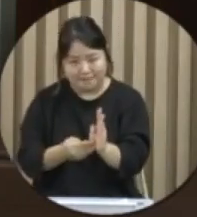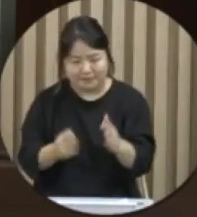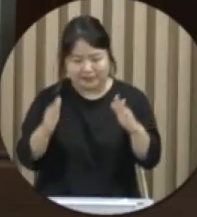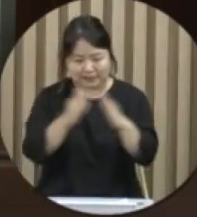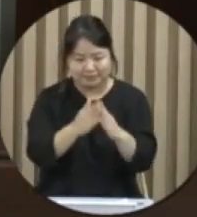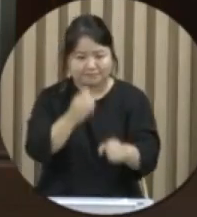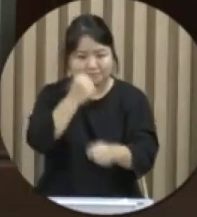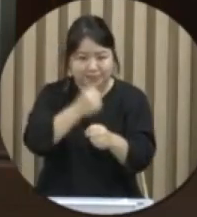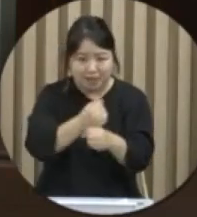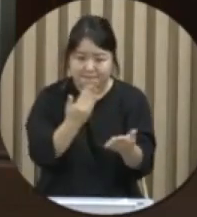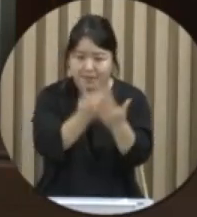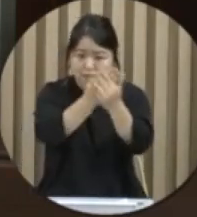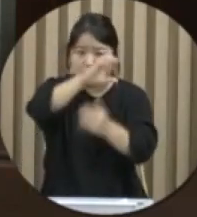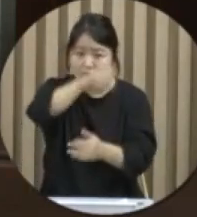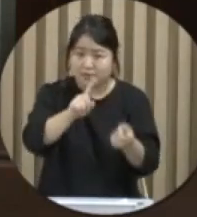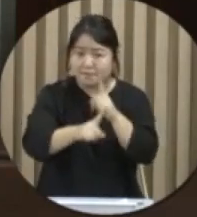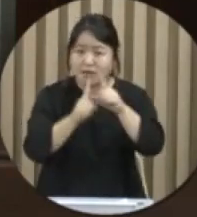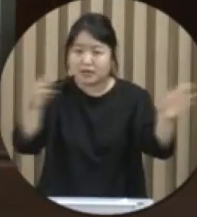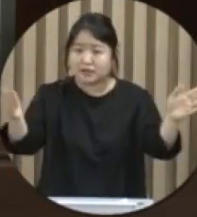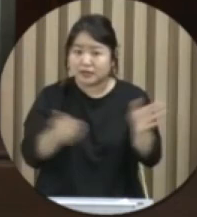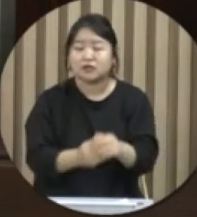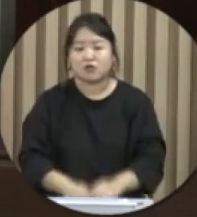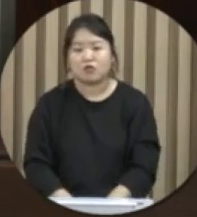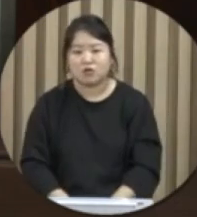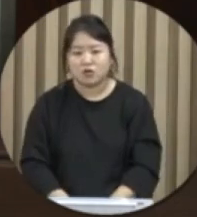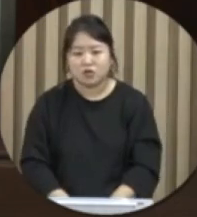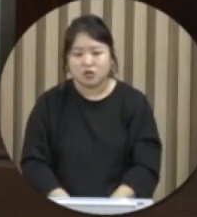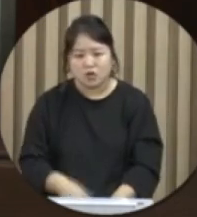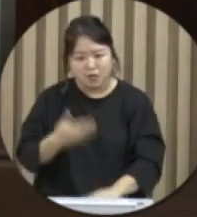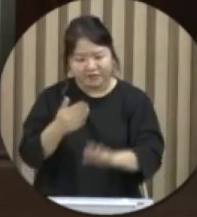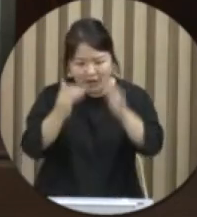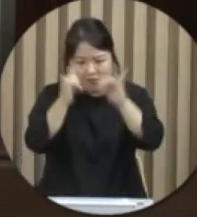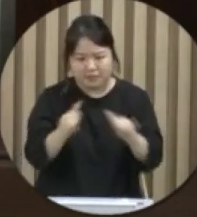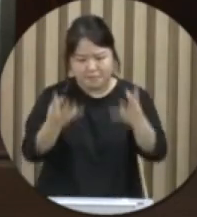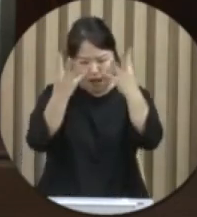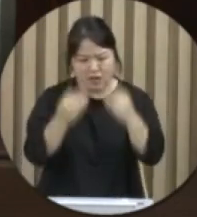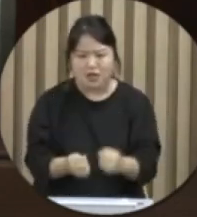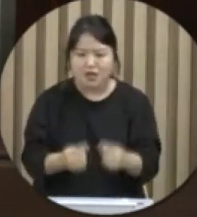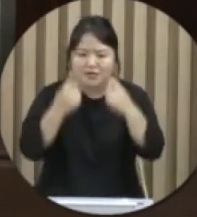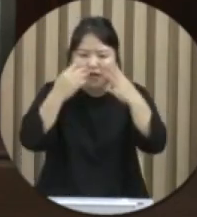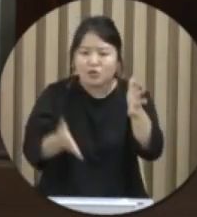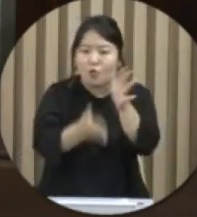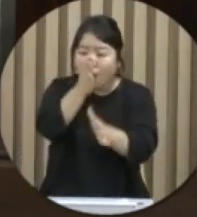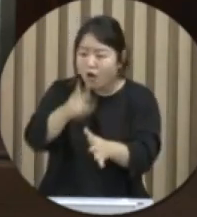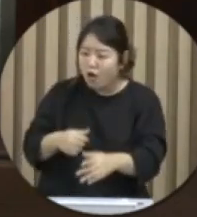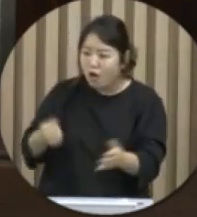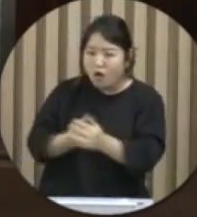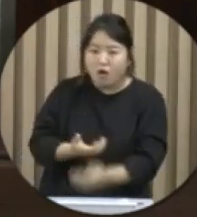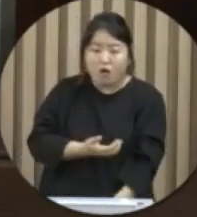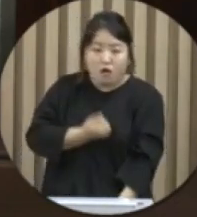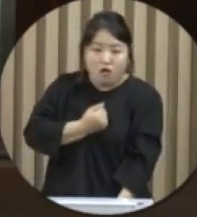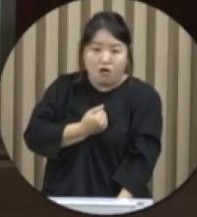대한 내용을 발표하였습니다 많은 지역 주민 분들은 신 듯이 발표에 깜짝 놀라면서도